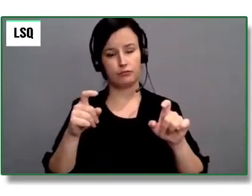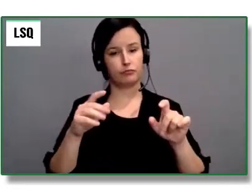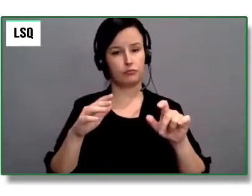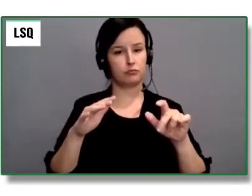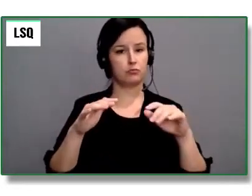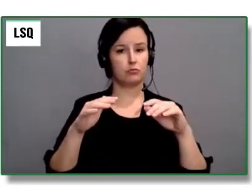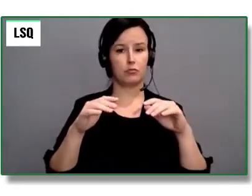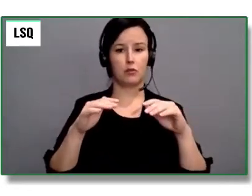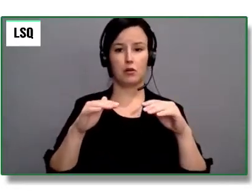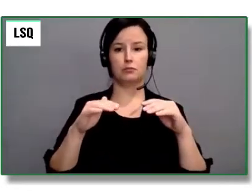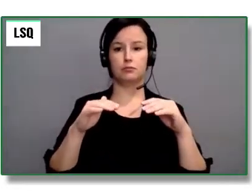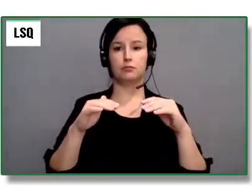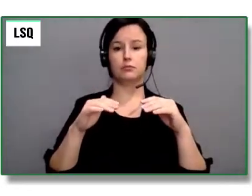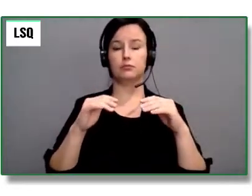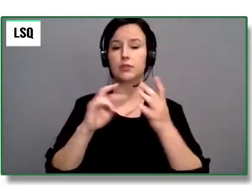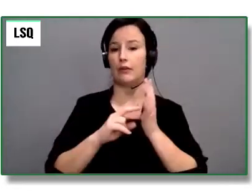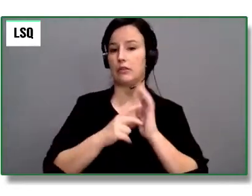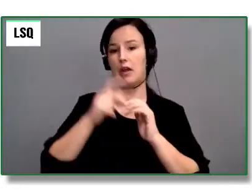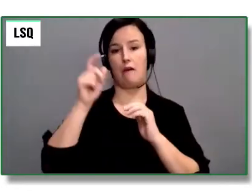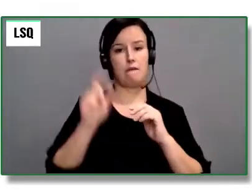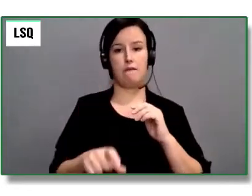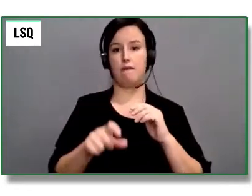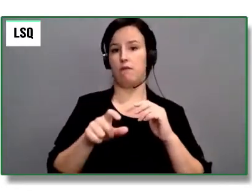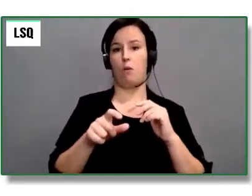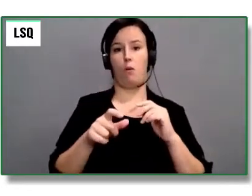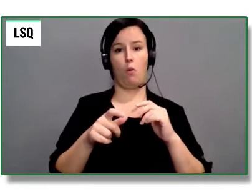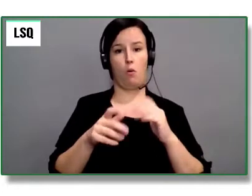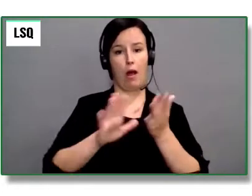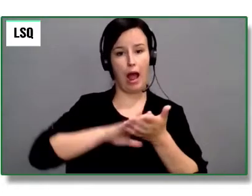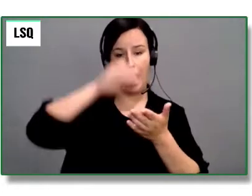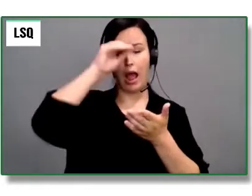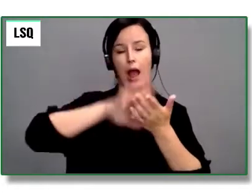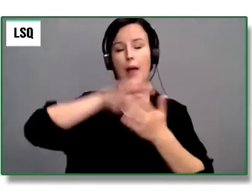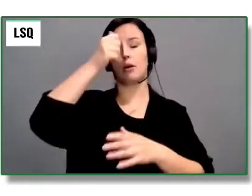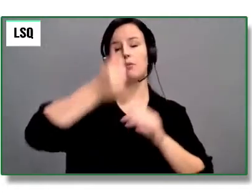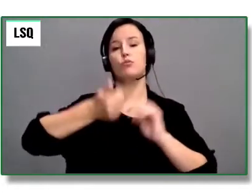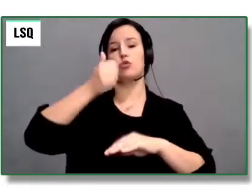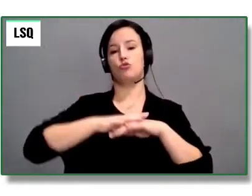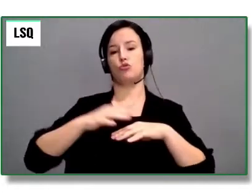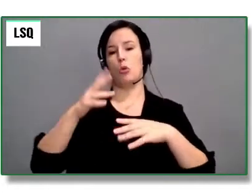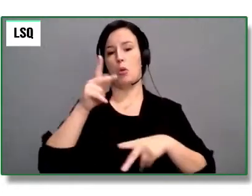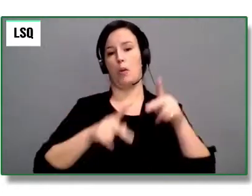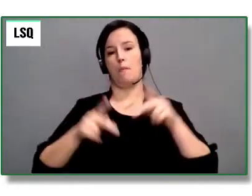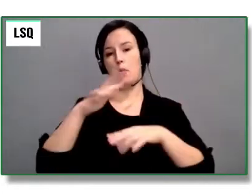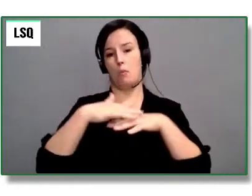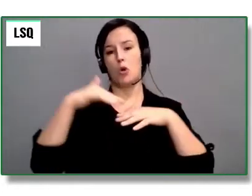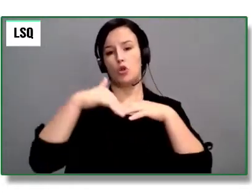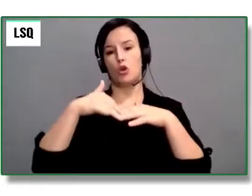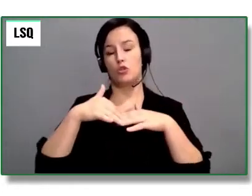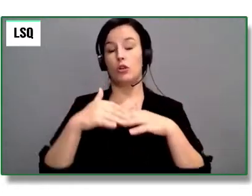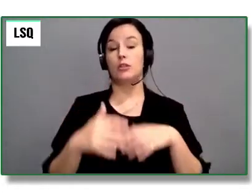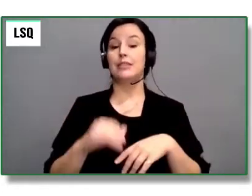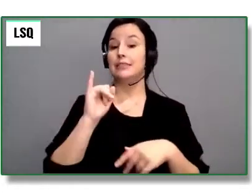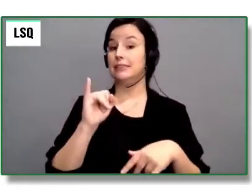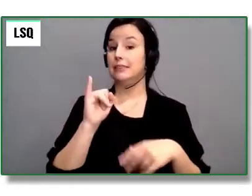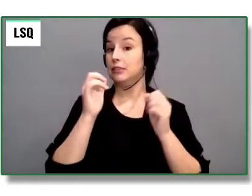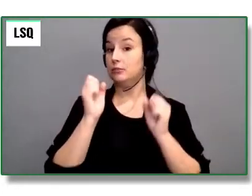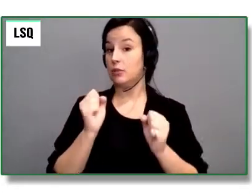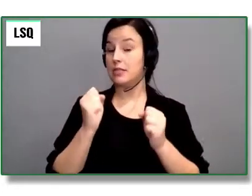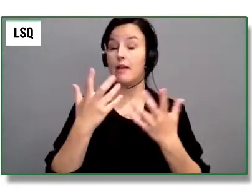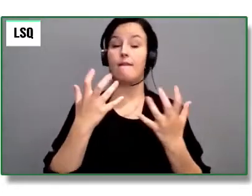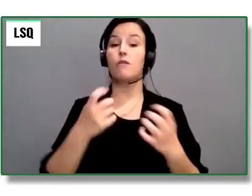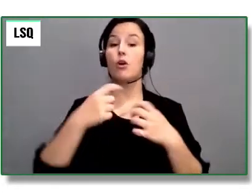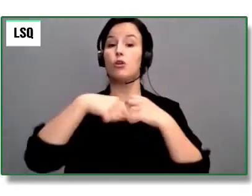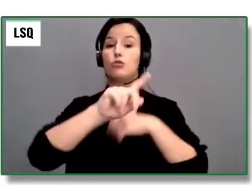au parc, d'en apprendre plus sur les peuples autochtones. Vous pouvez aller sur le site